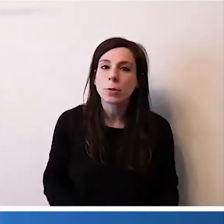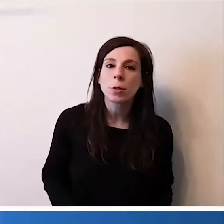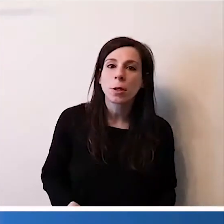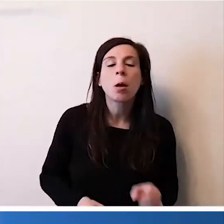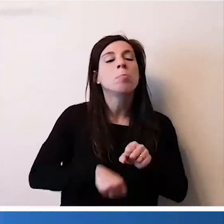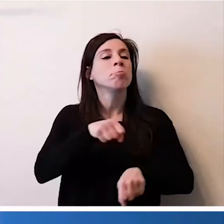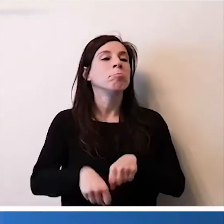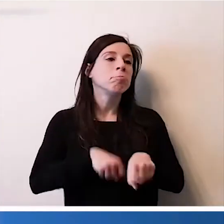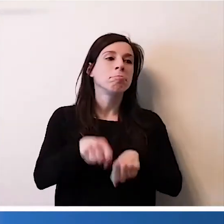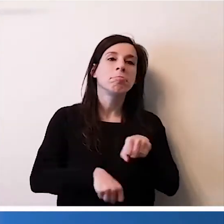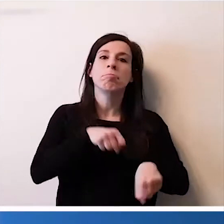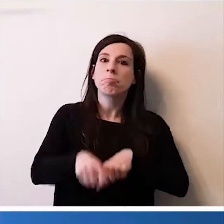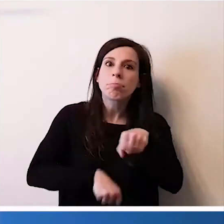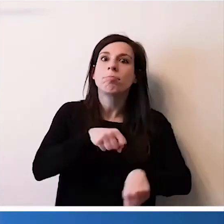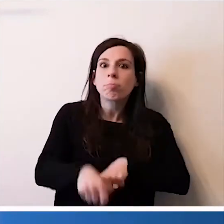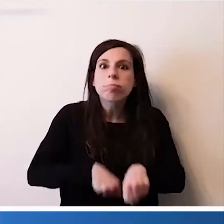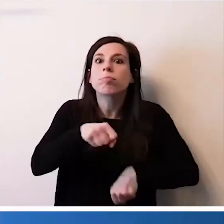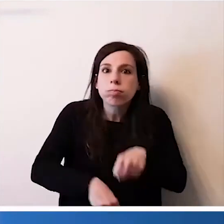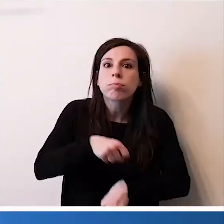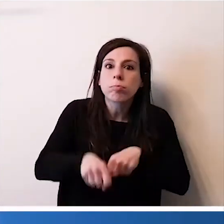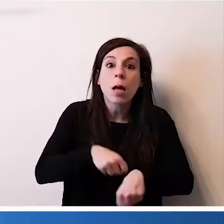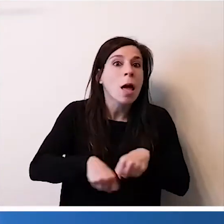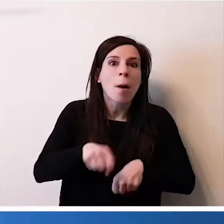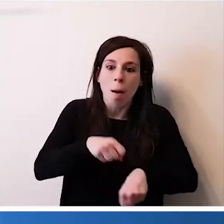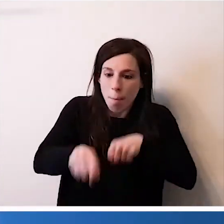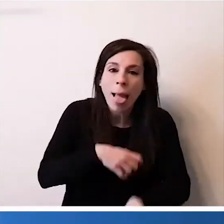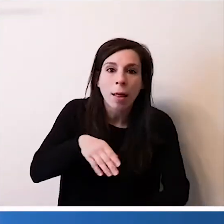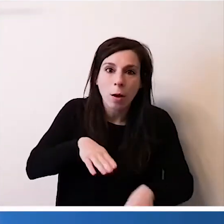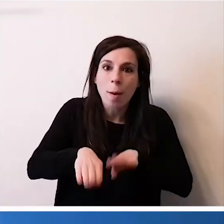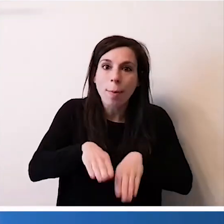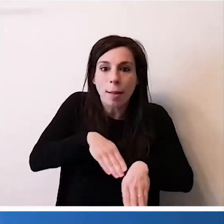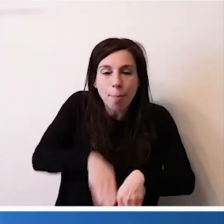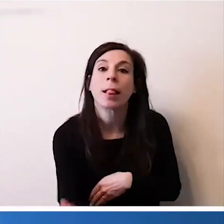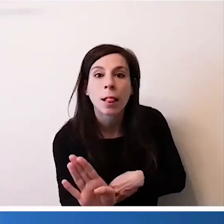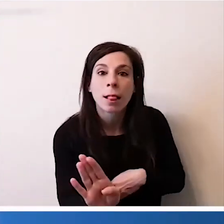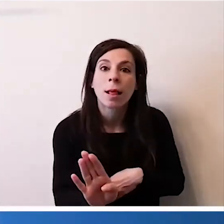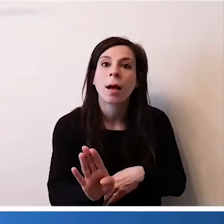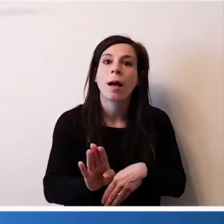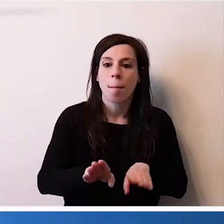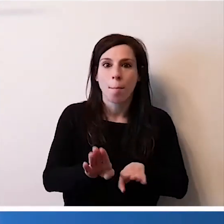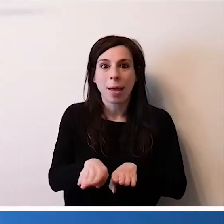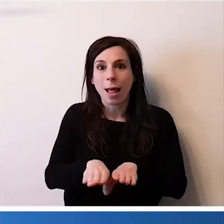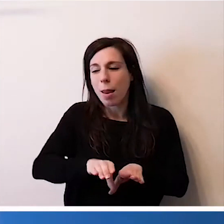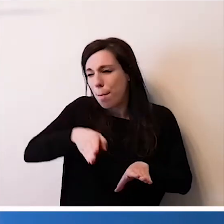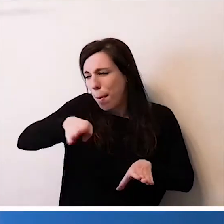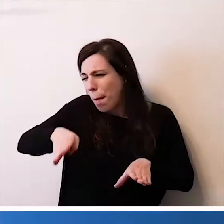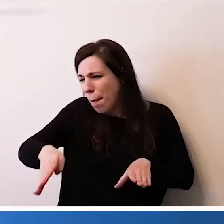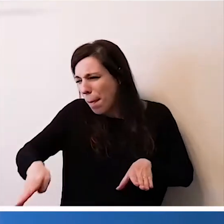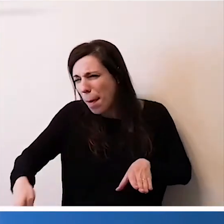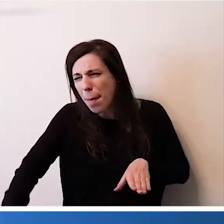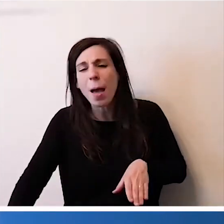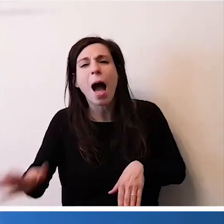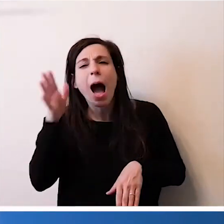Allora cominciò a pedalare, però gli scappò di mano il pedale. E sapete dove finì? Oh, finì in mezzo al